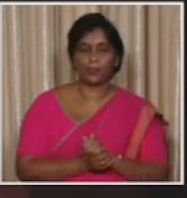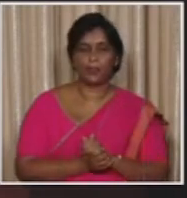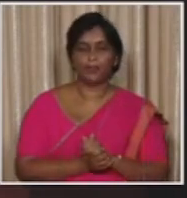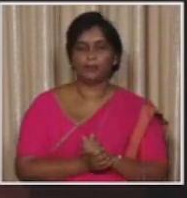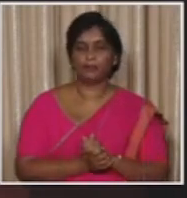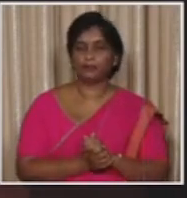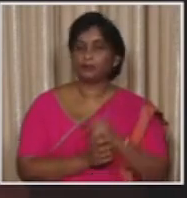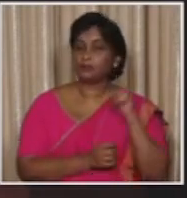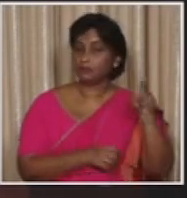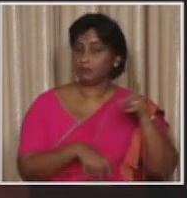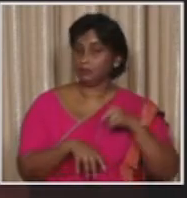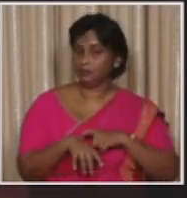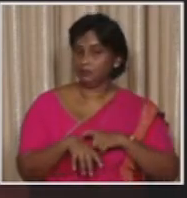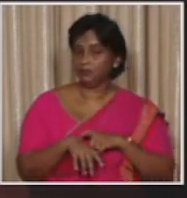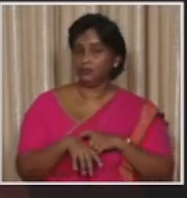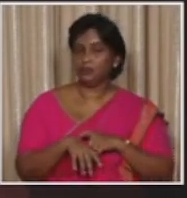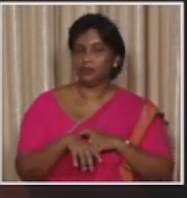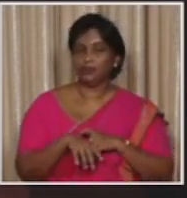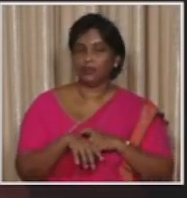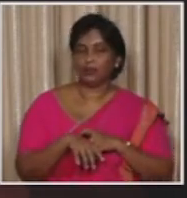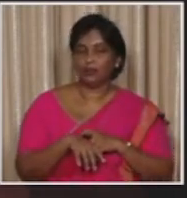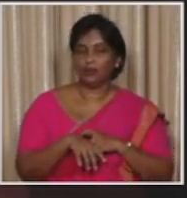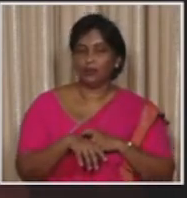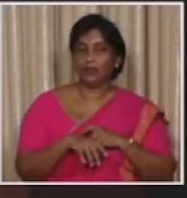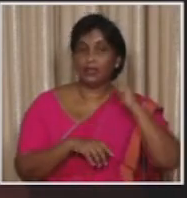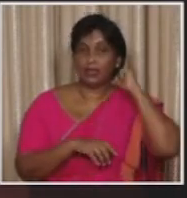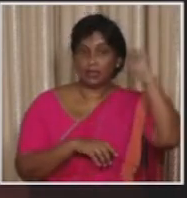ඒ වෙලාවේ මරී ඇන්ටොනෙට් රජින